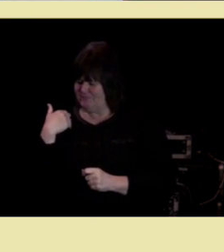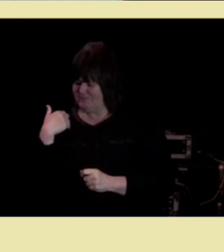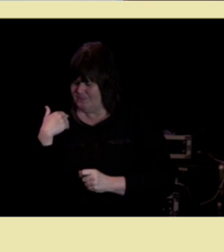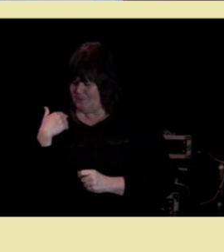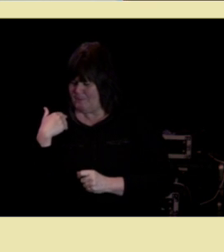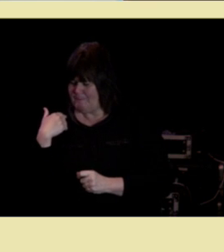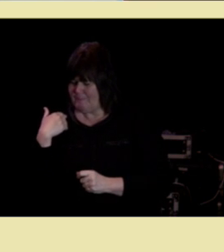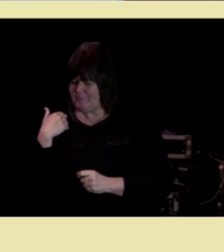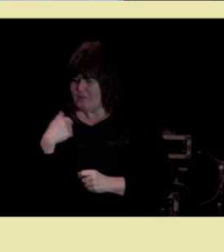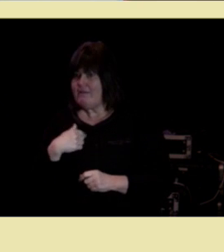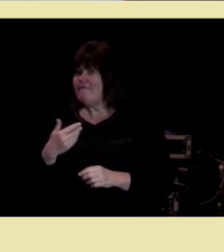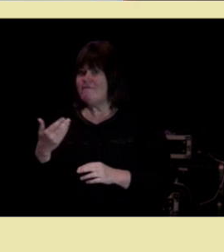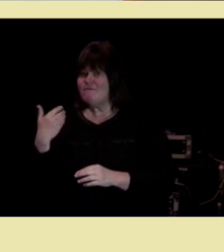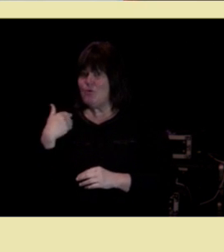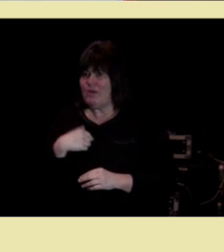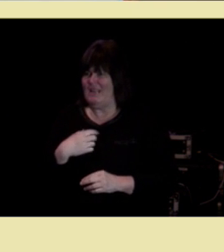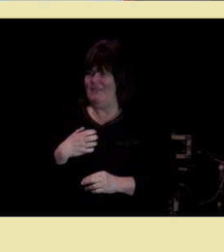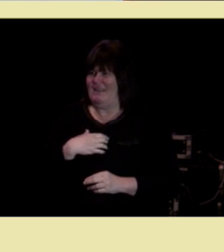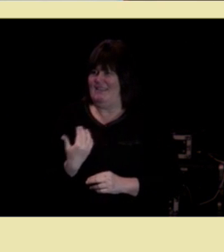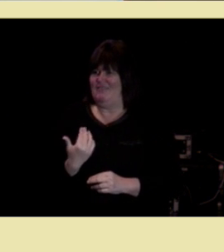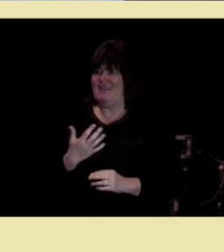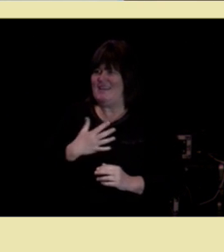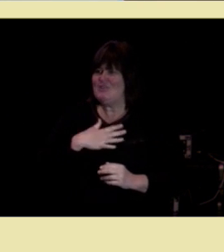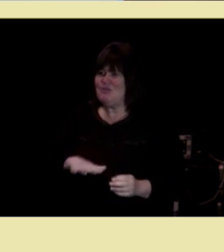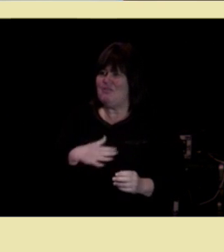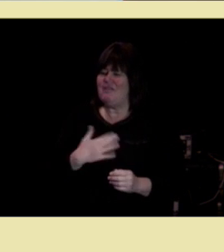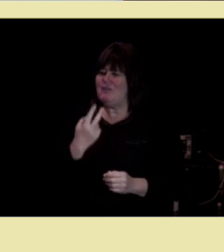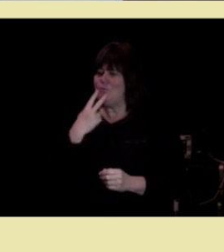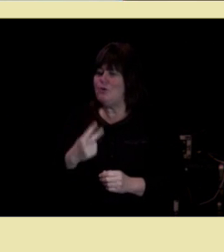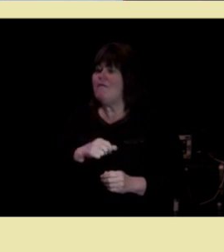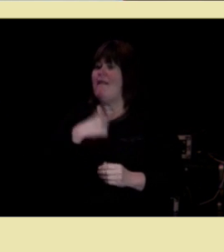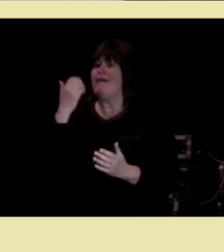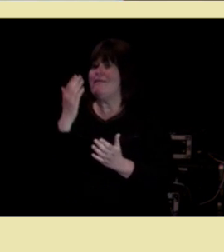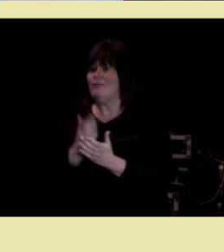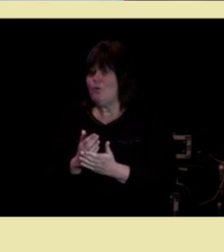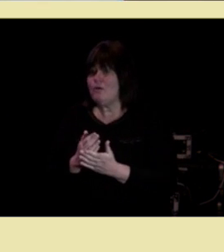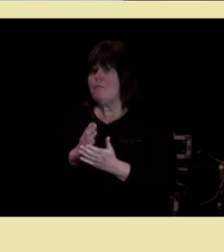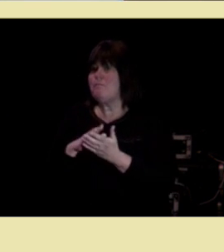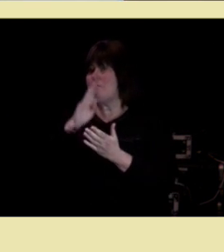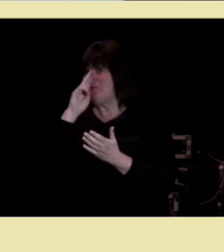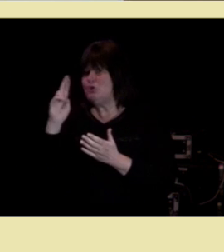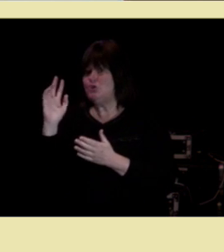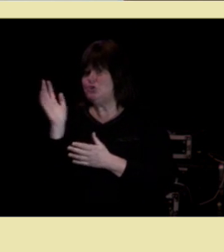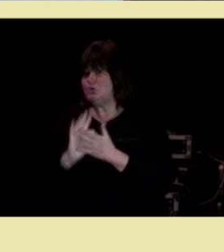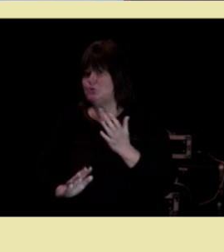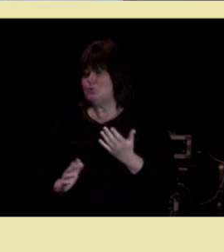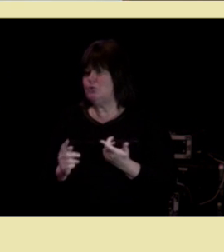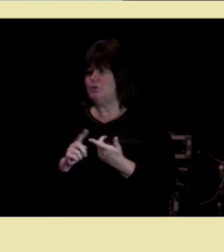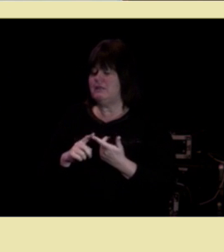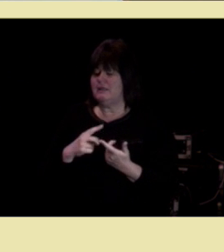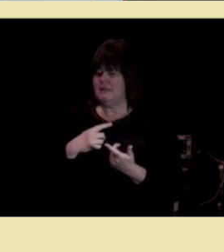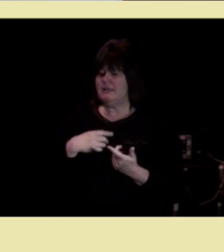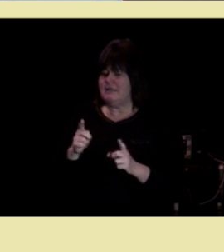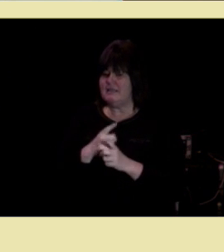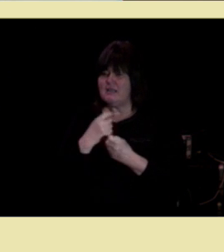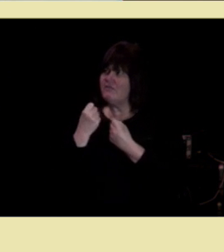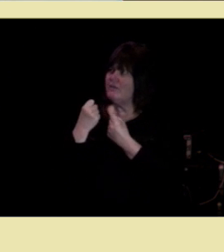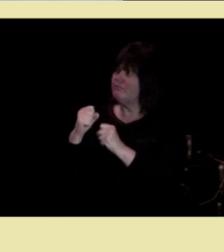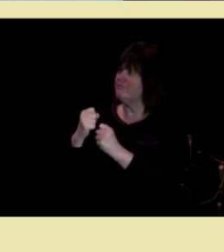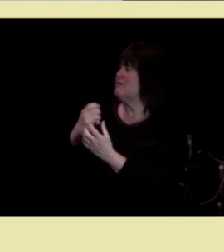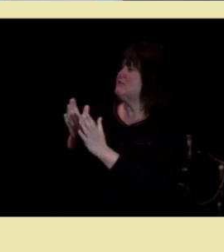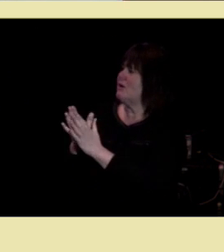vi ikke skulle være villige til å prøve lenge nok med de nye strukturene, slik at vi hadde inngikk et samarbeid med Universitetet i